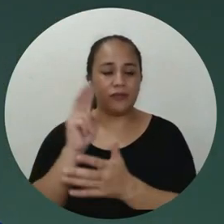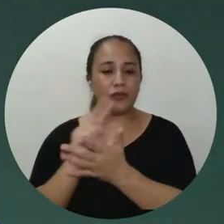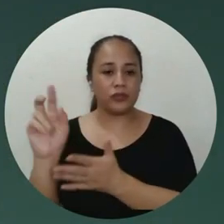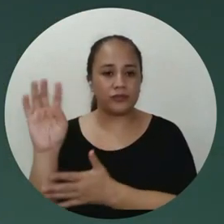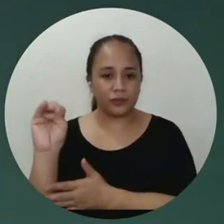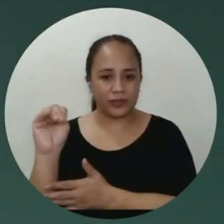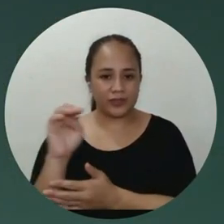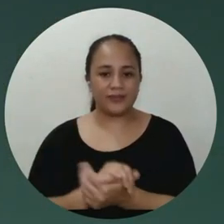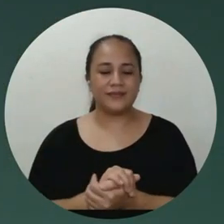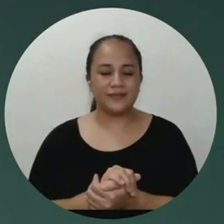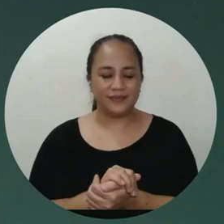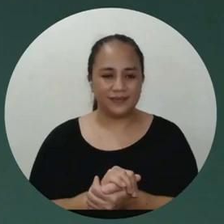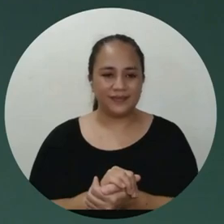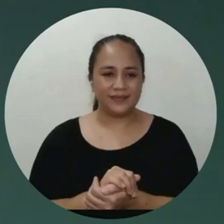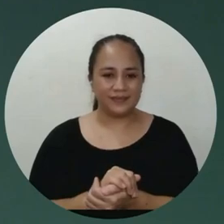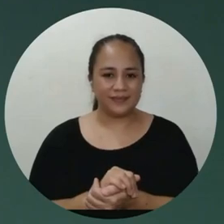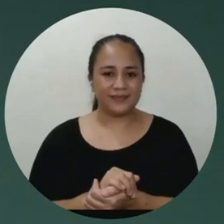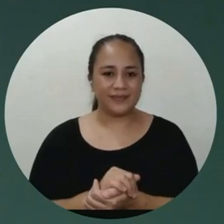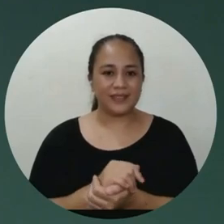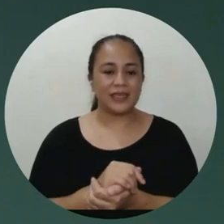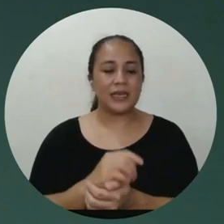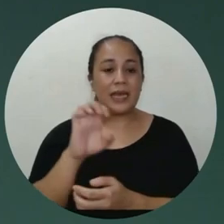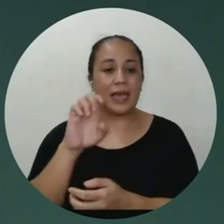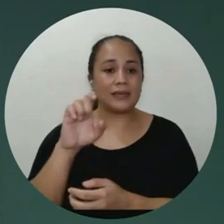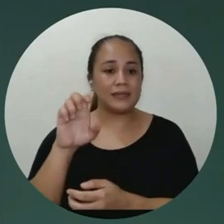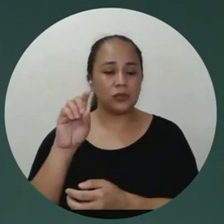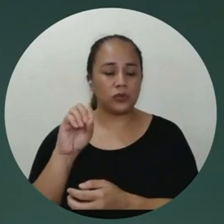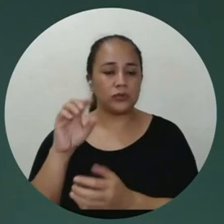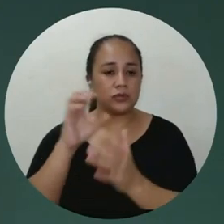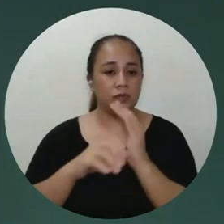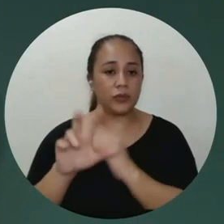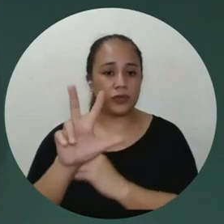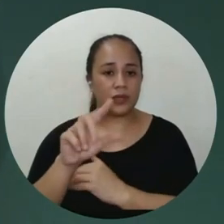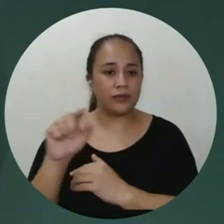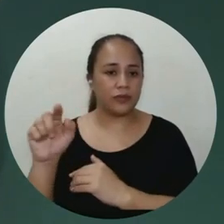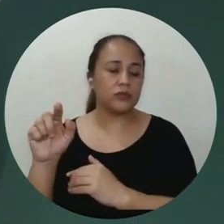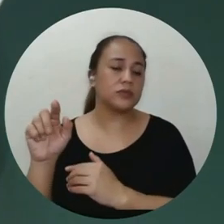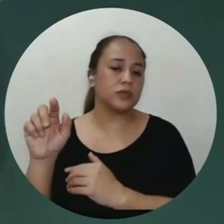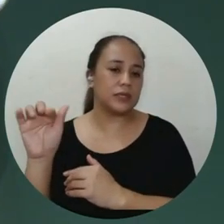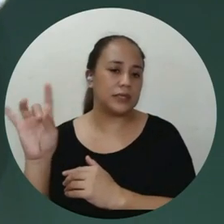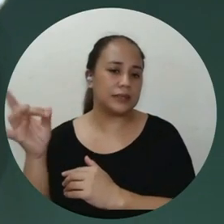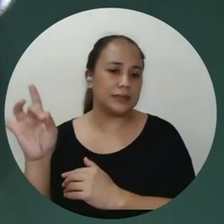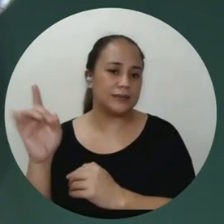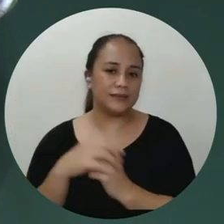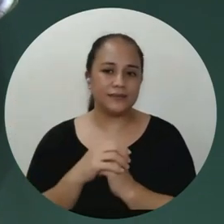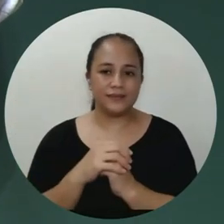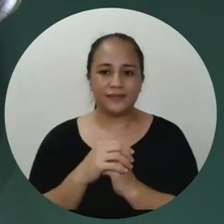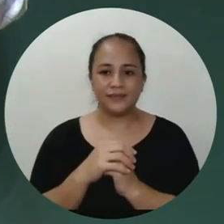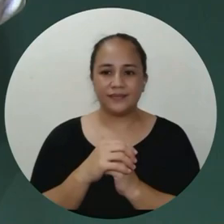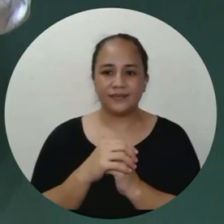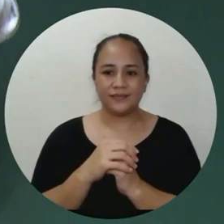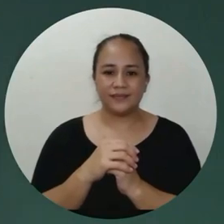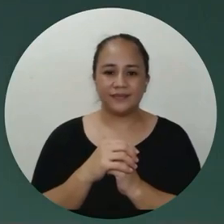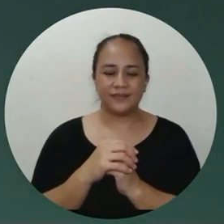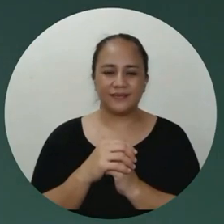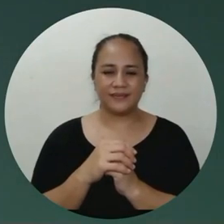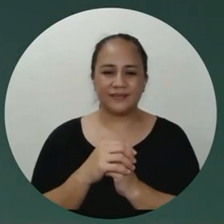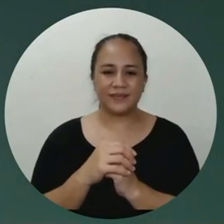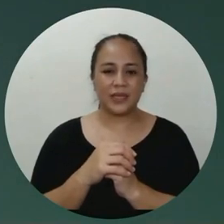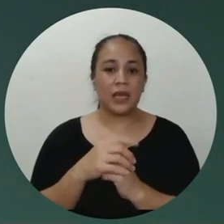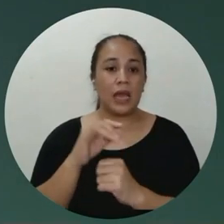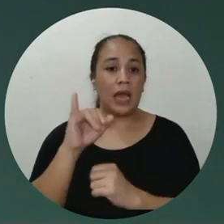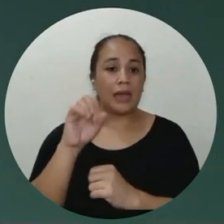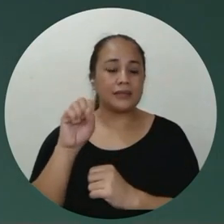출애굽기 3장 18절. Exodus chapter 3 verse 18. 그다음에 이사야 7장 14절. Isaiah chapter 7